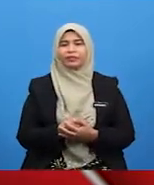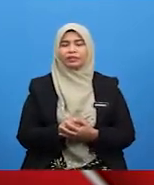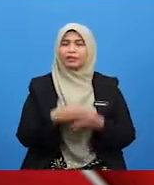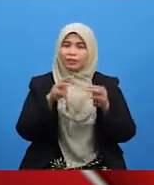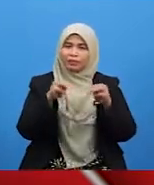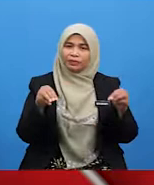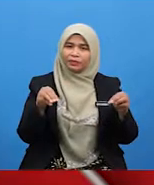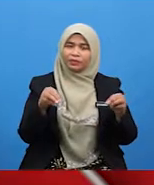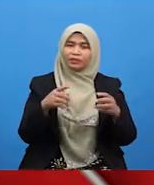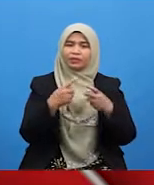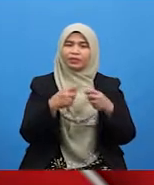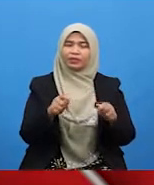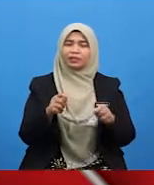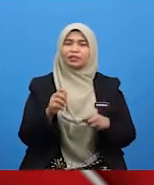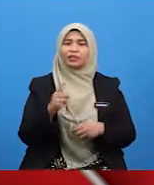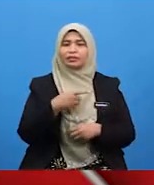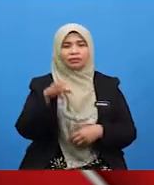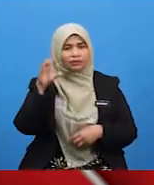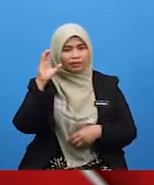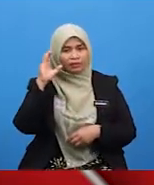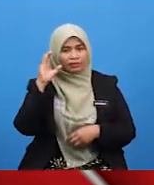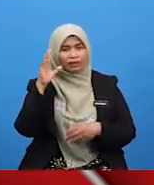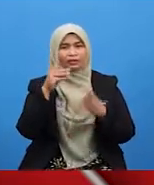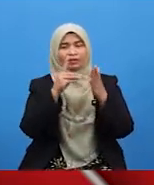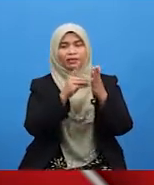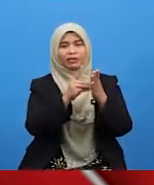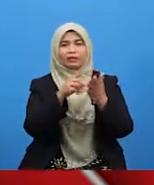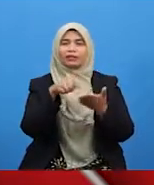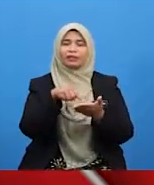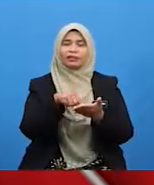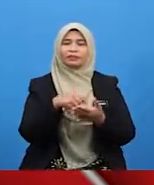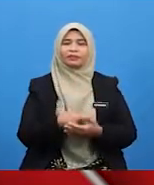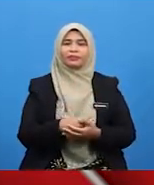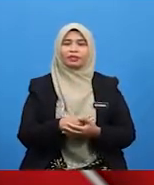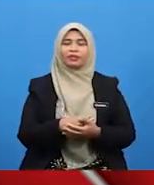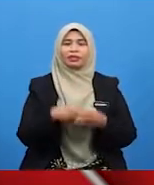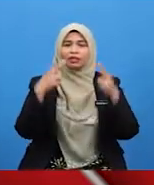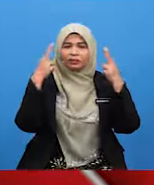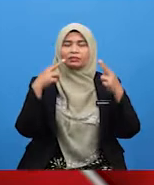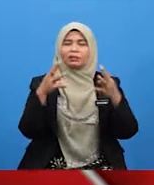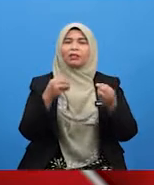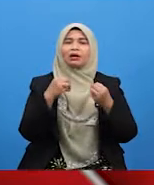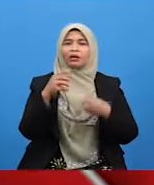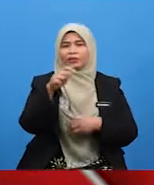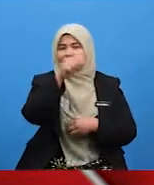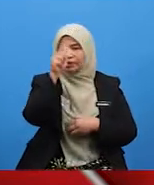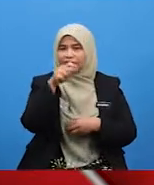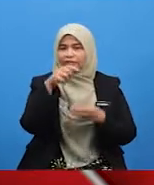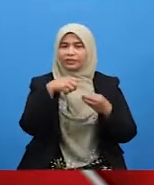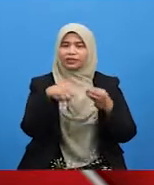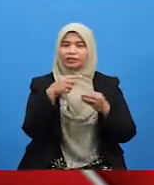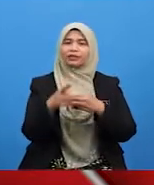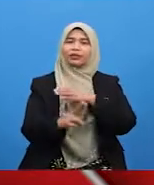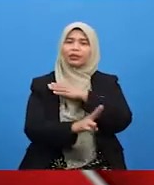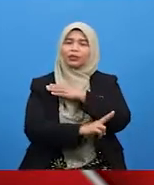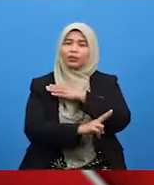Murid-murid, setelah kita mendengar dalil nakli ini, Ustaz ingin bertanya tentang hukum